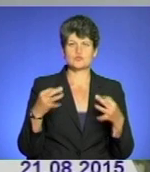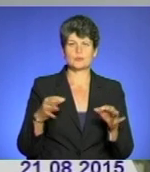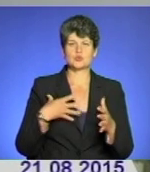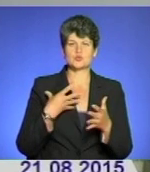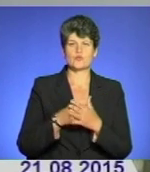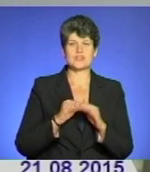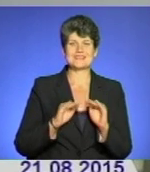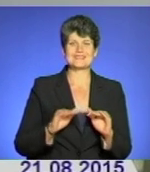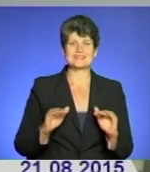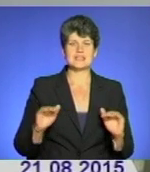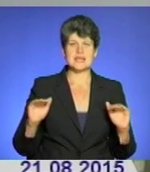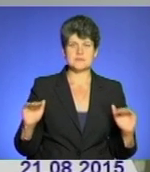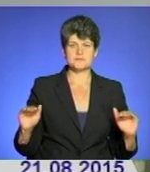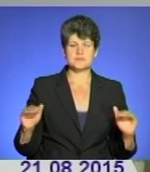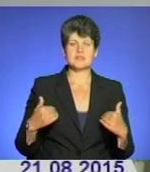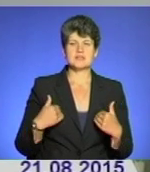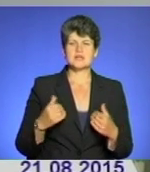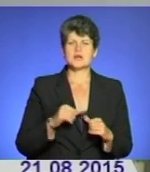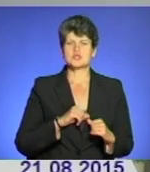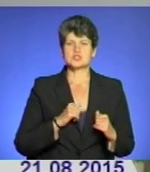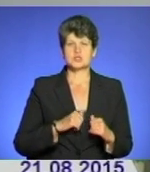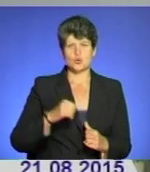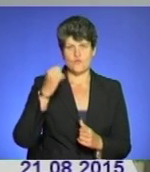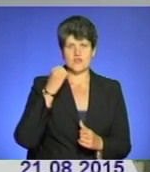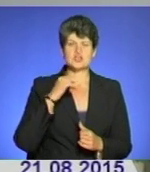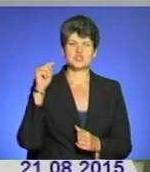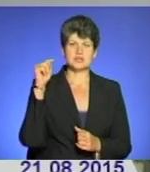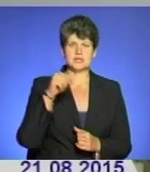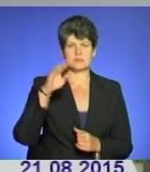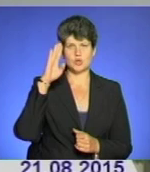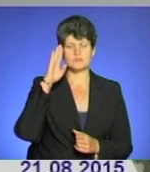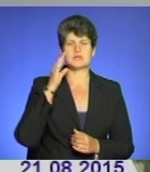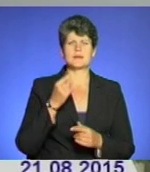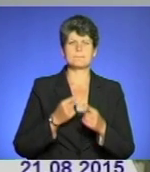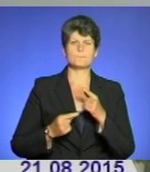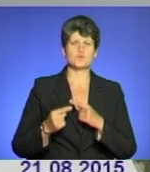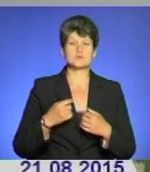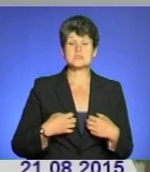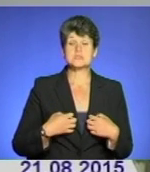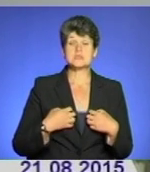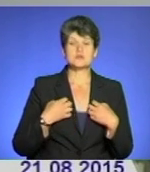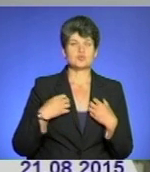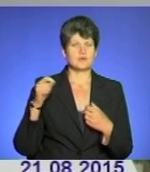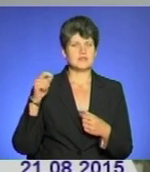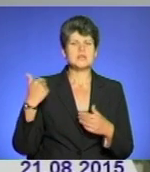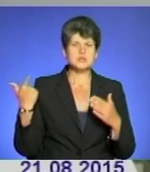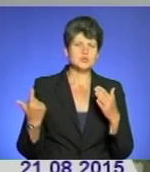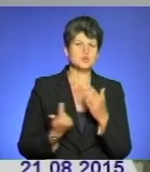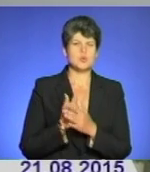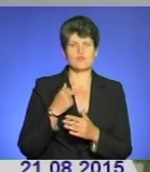дітей. І я щиро вдячний тим хлопцям, які, вернувшися з страшної війни,